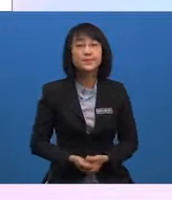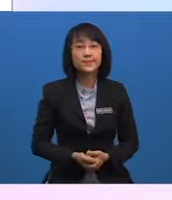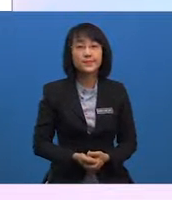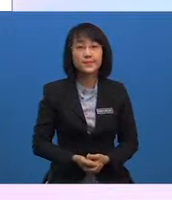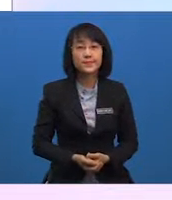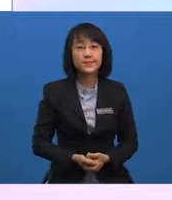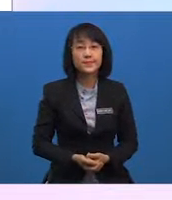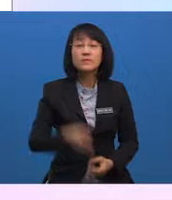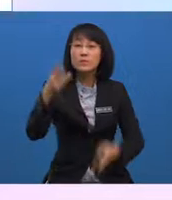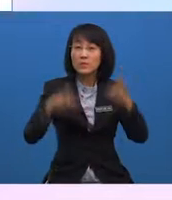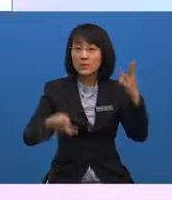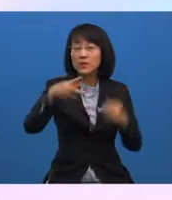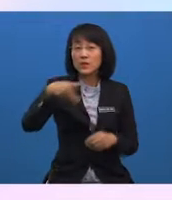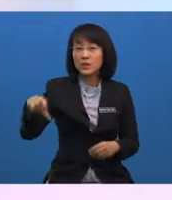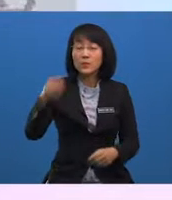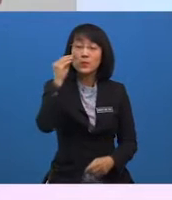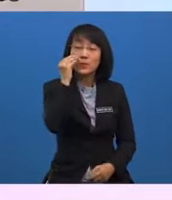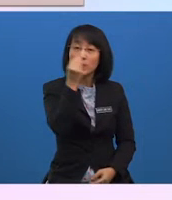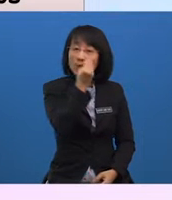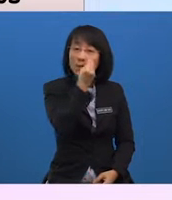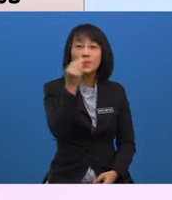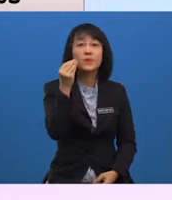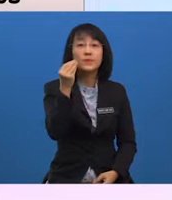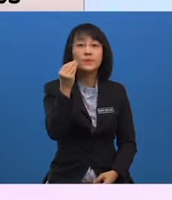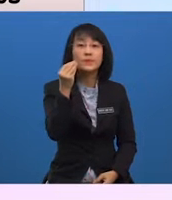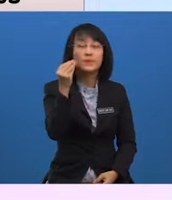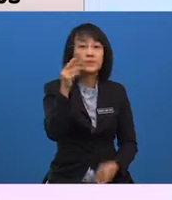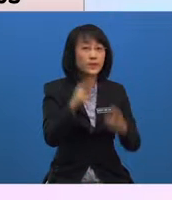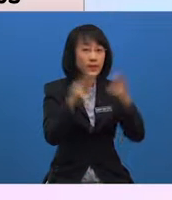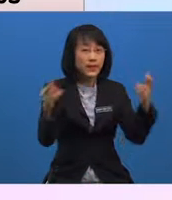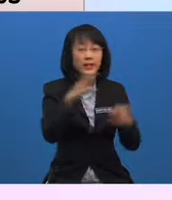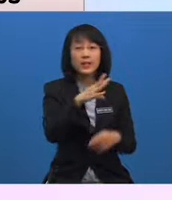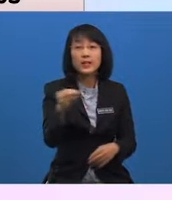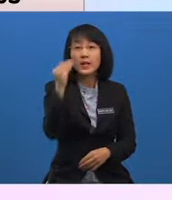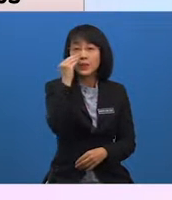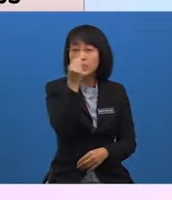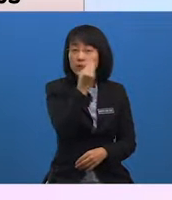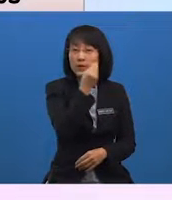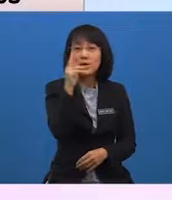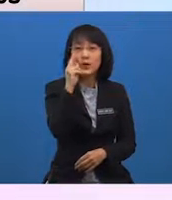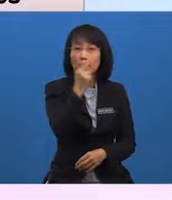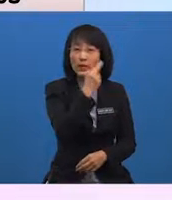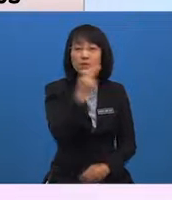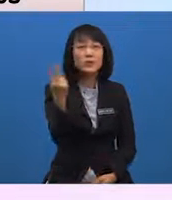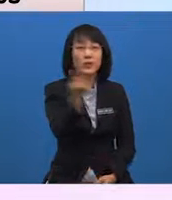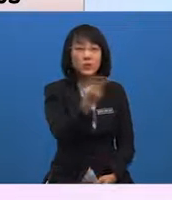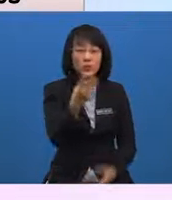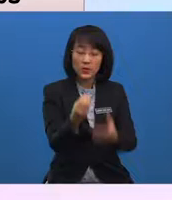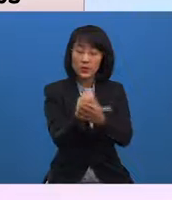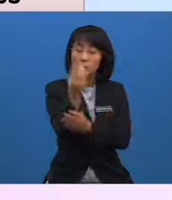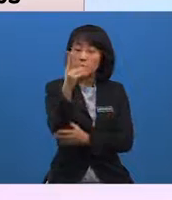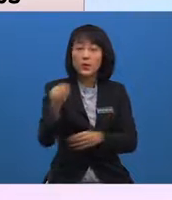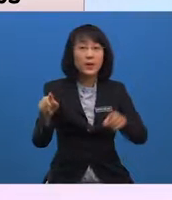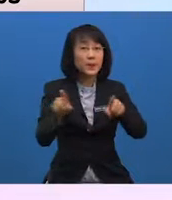Jadi murid-murid, walaupun pokok bunga raya dan pokok bunga ros merupakan dua tumbuhan yang